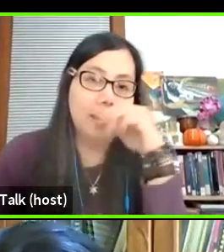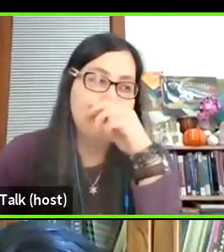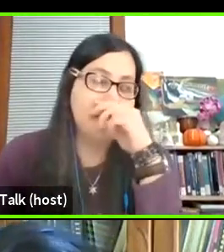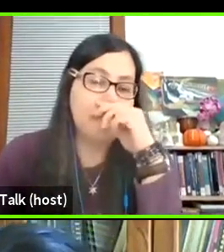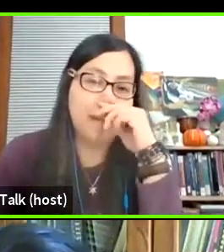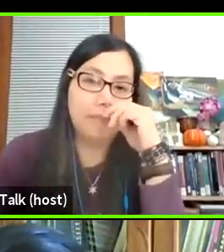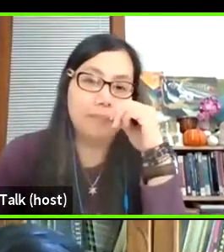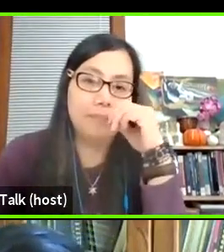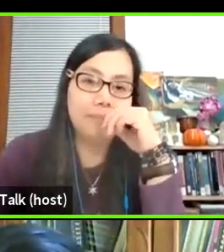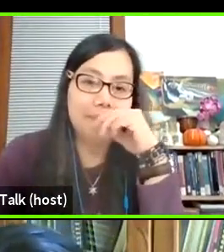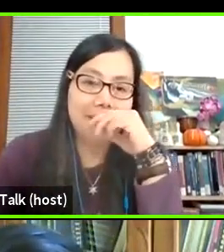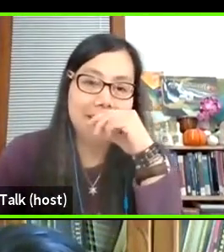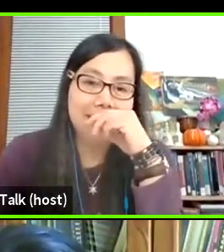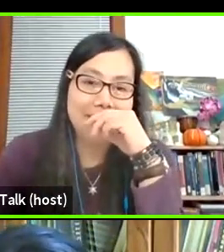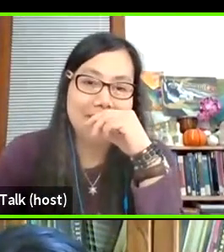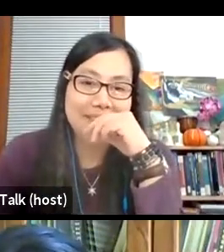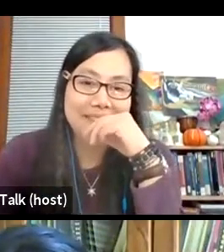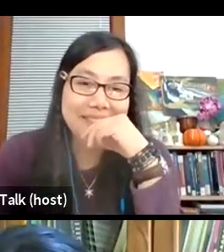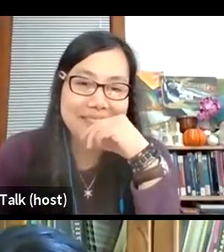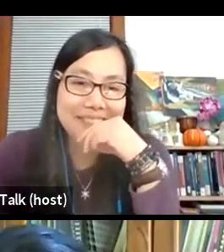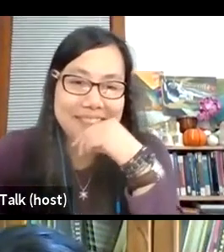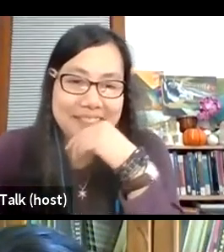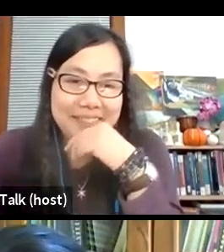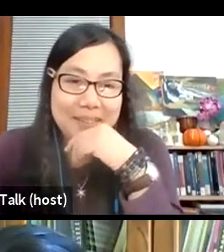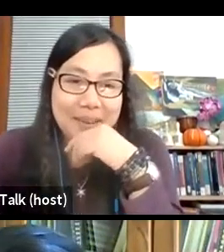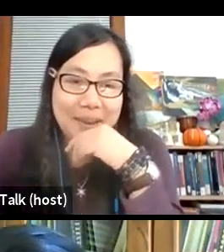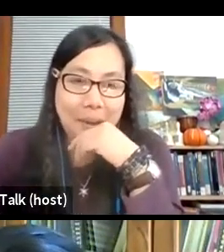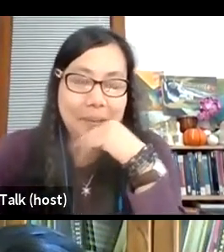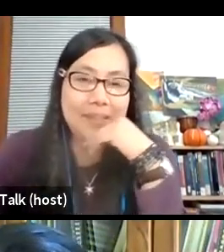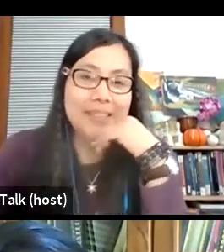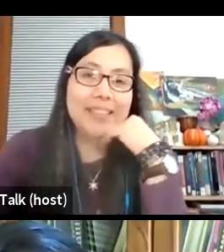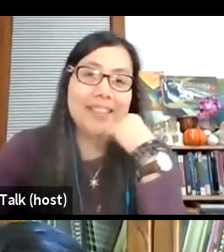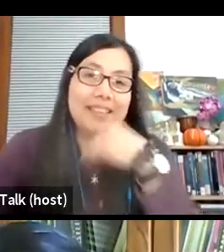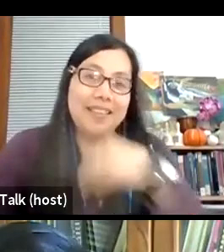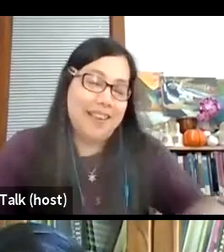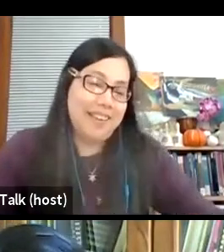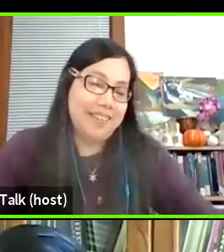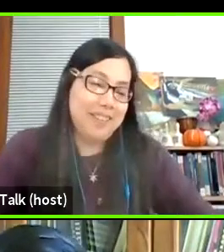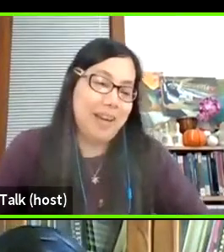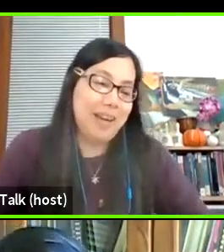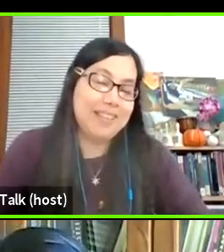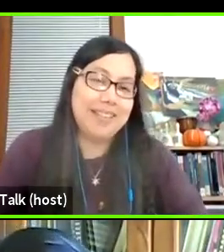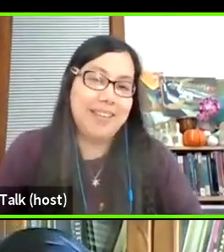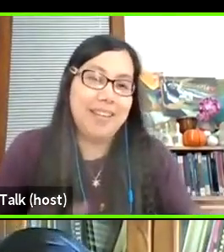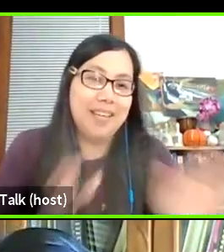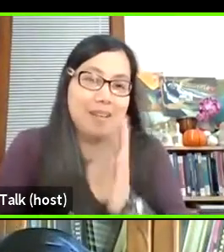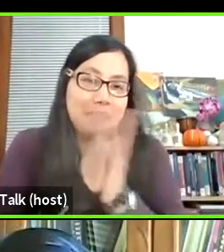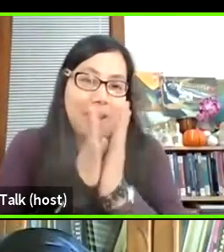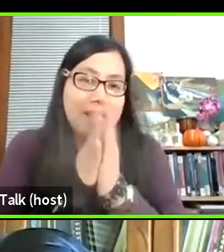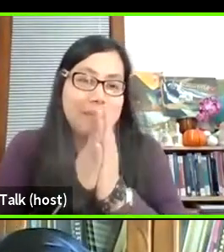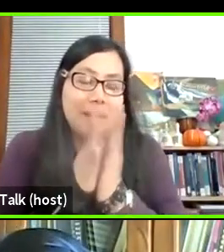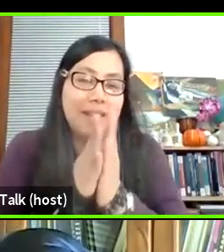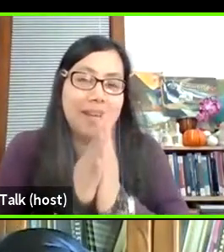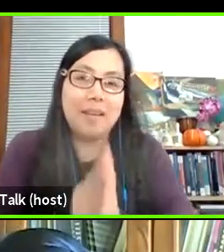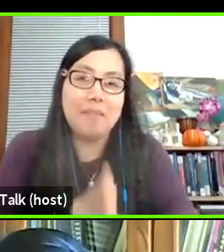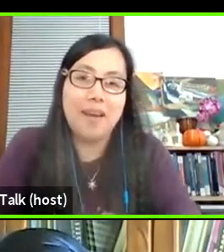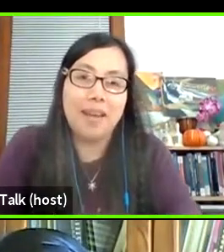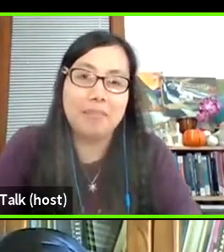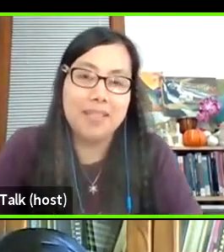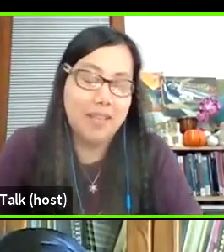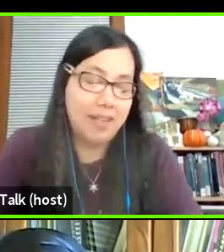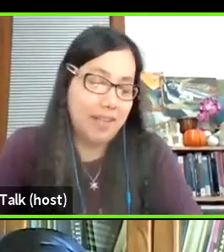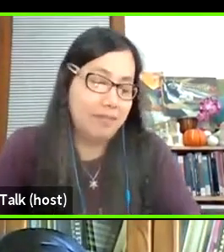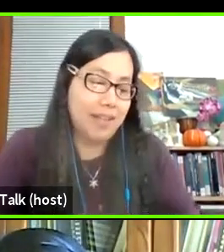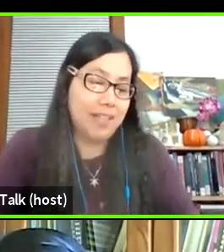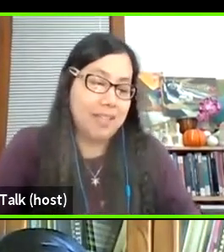Selamat siang untuk semua. Selamat tengah malam untuk Farid dan Ira. Iya, terima kasih. Terima kasih banyak Kak